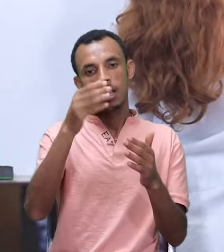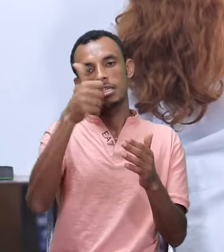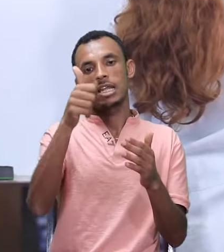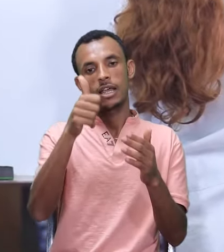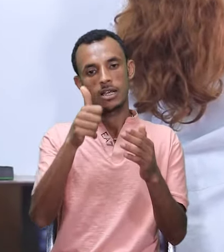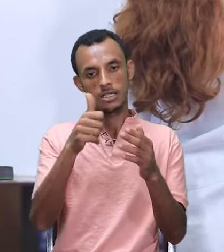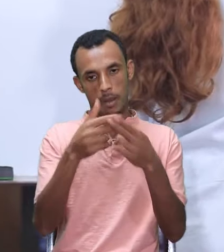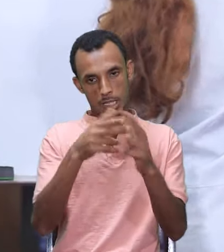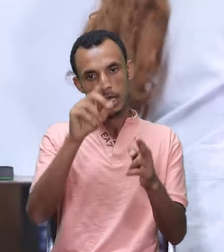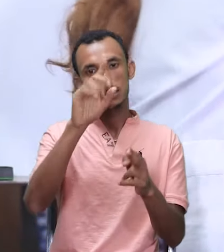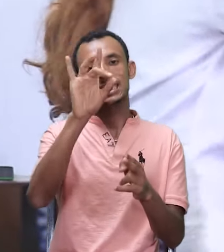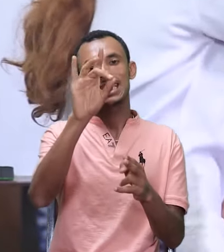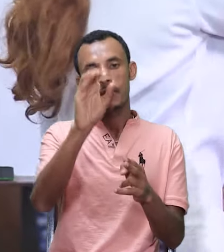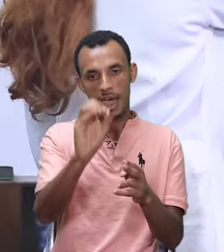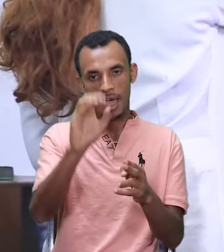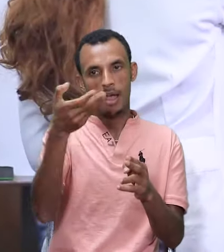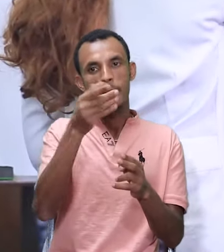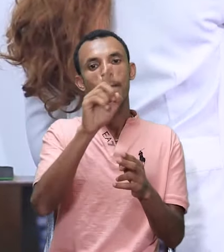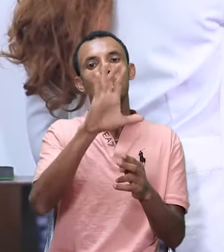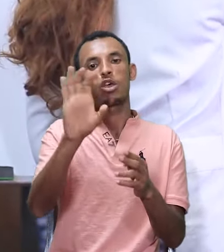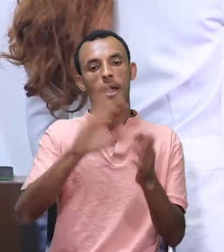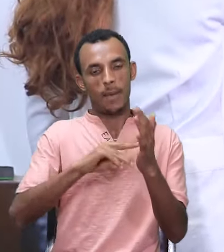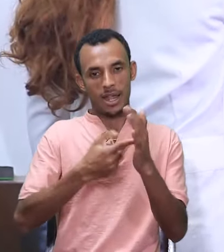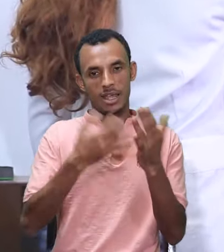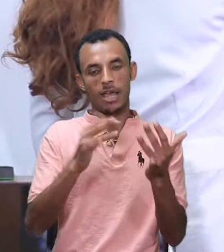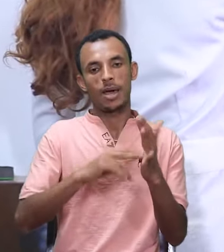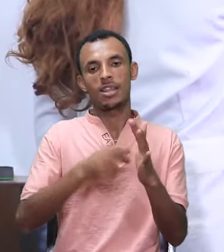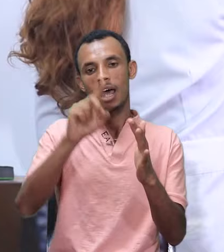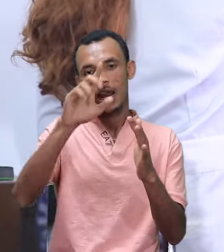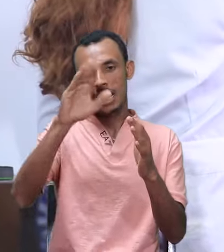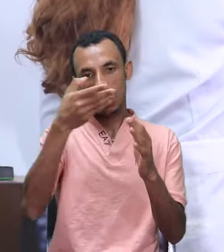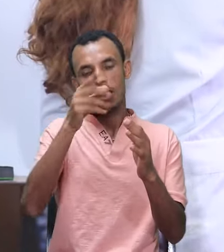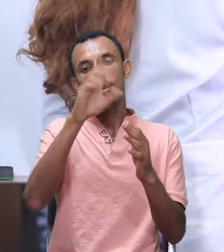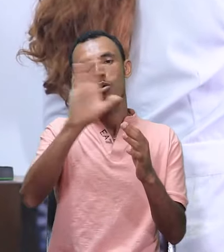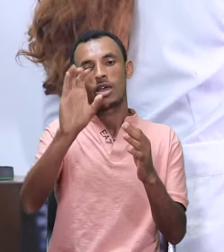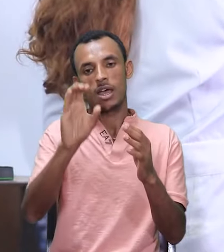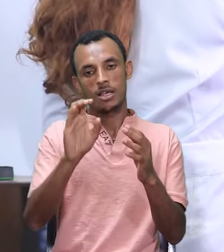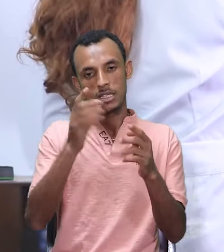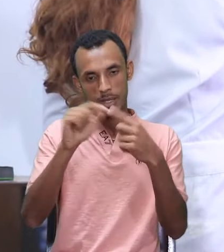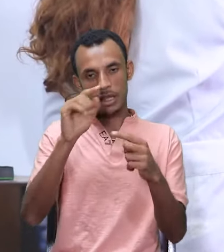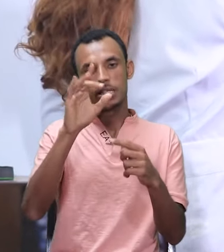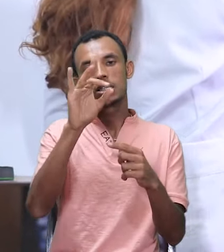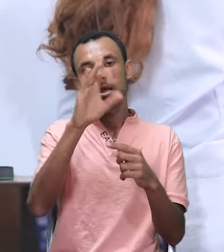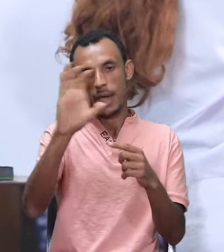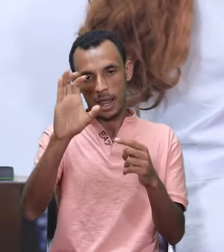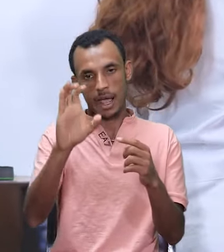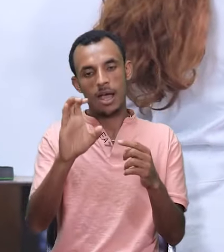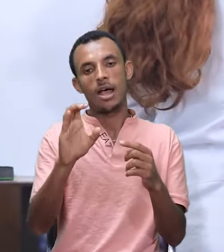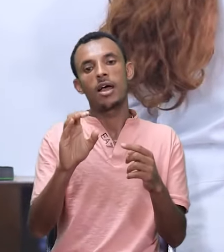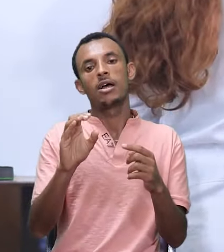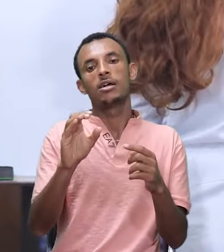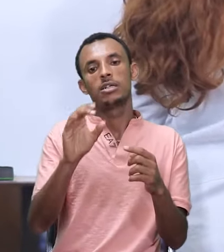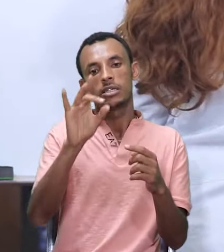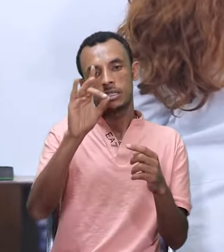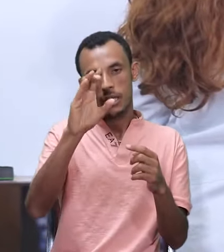80 መቶኛ ይመጣል 80 መቶኛ ማለት 1 መቶኛ እንደጠለን ስናወጣው 80 ሲባዛ በ1 መቶኛ ይመጣል